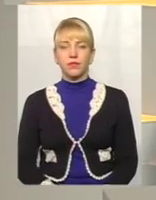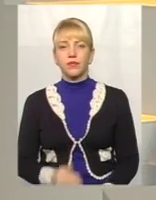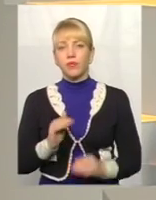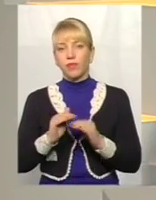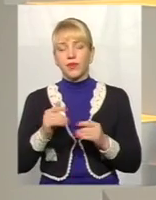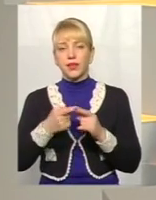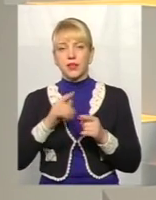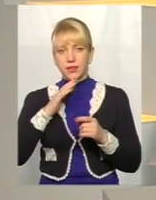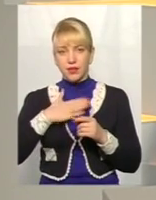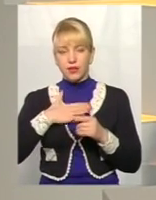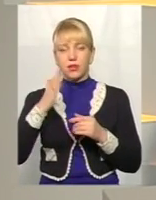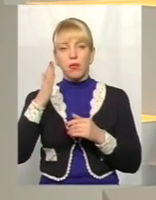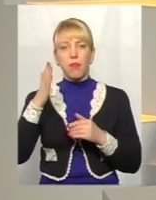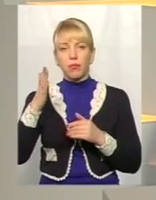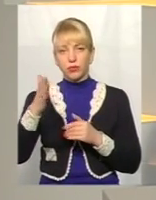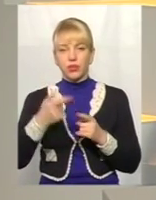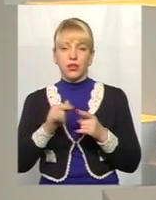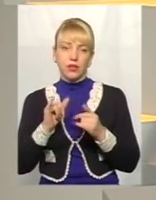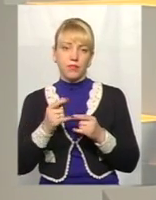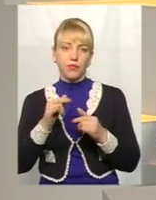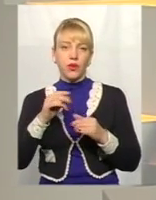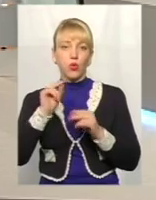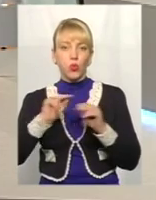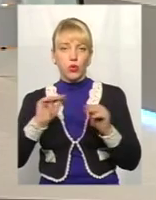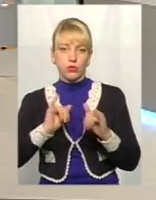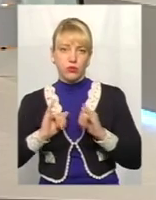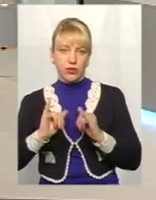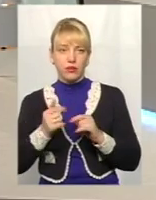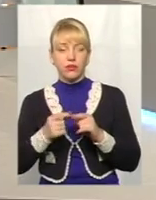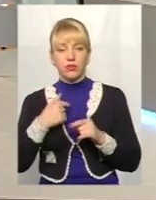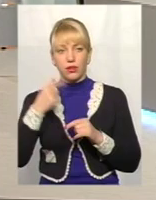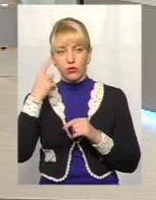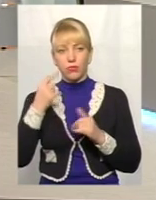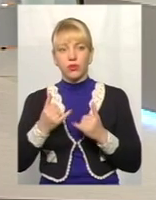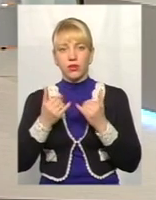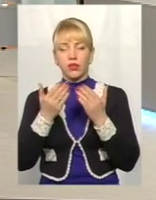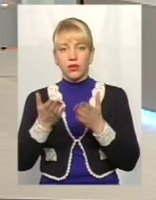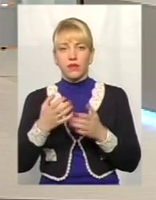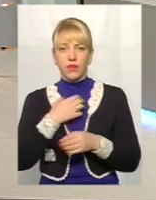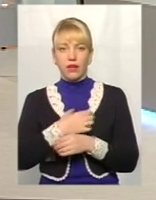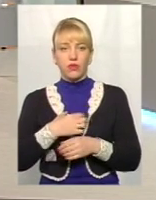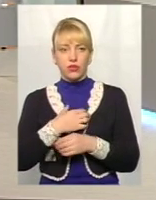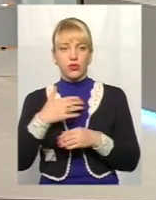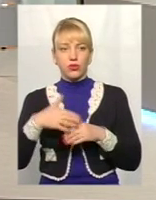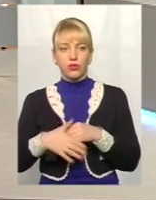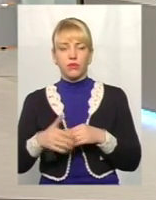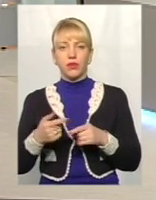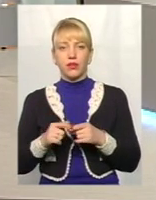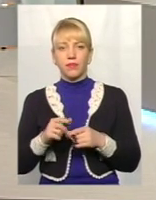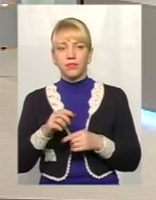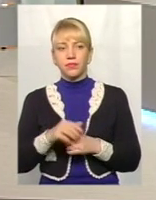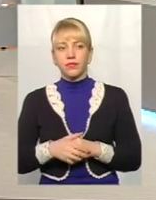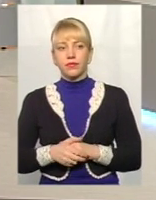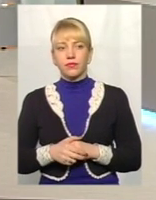наше майбутнє, да? І урок толерантності, я так думаю, що для них найважливіше зрозуміти суть. А